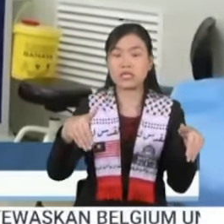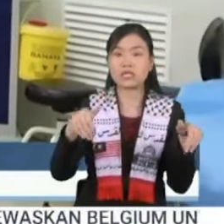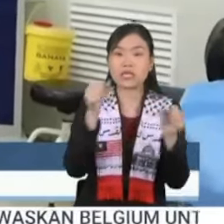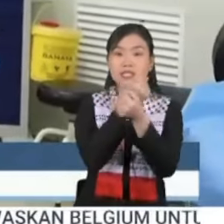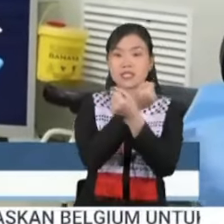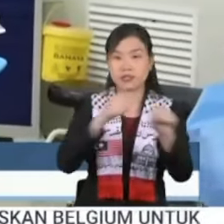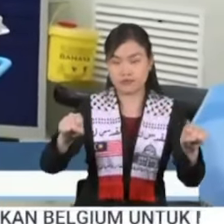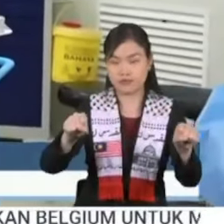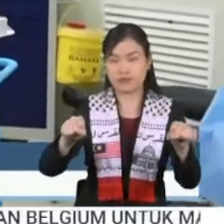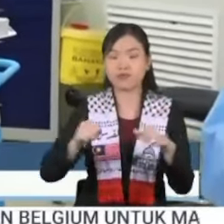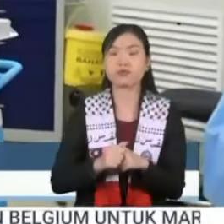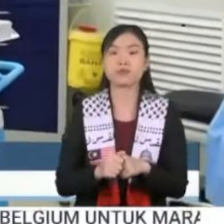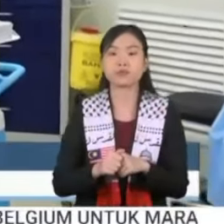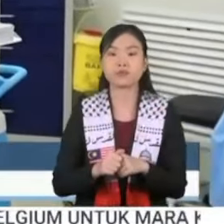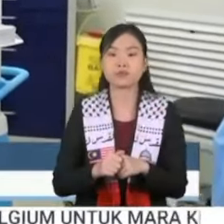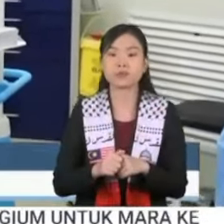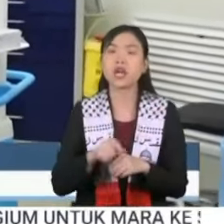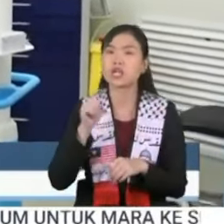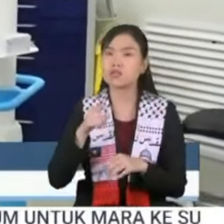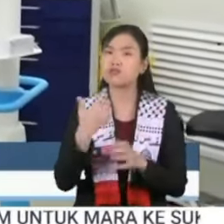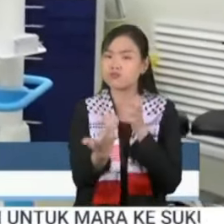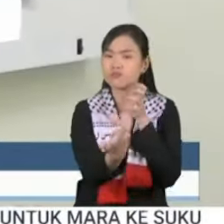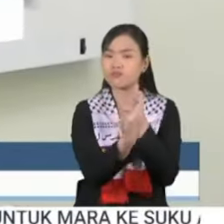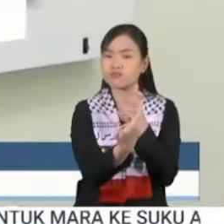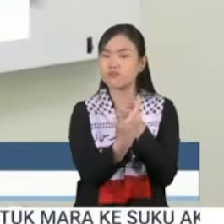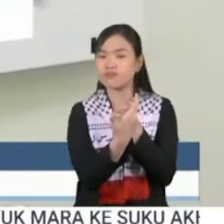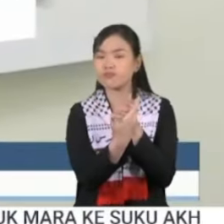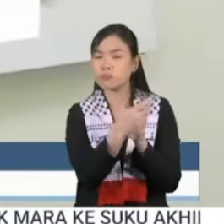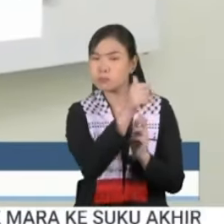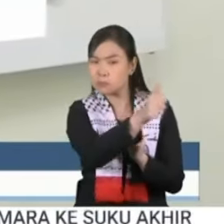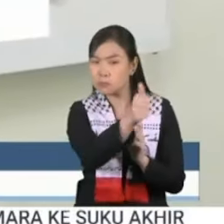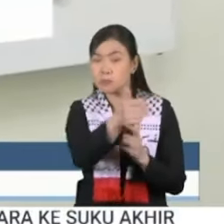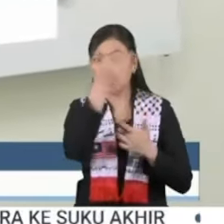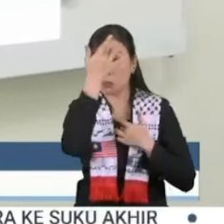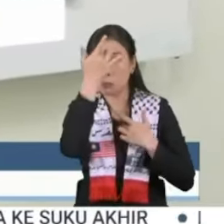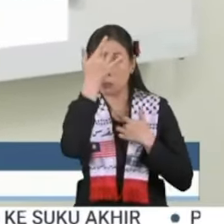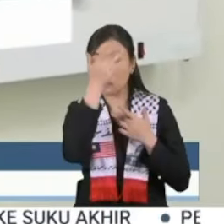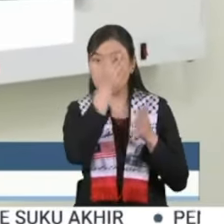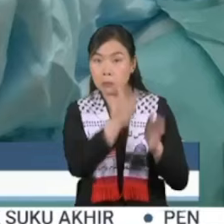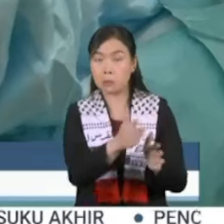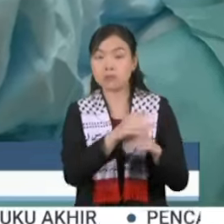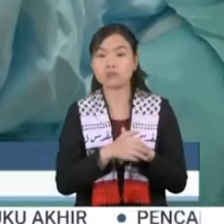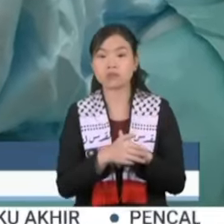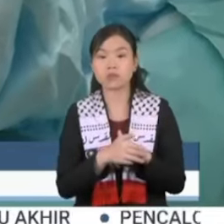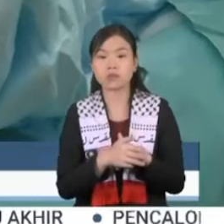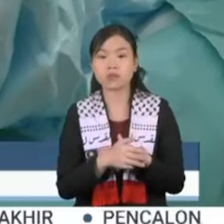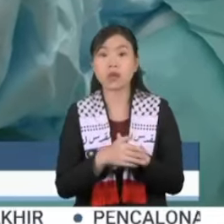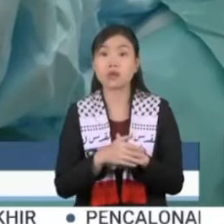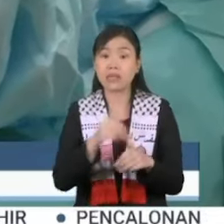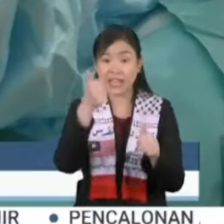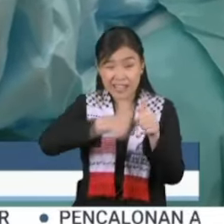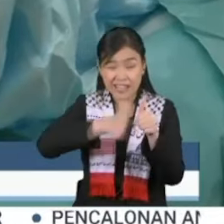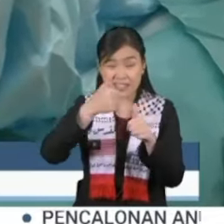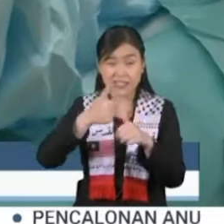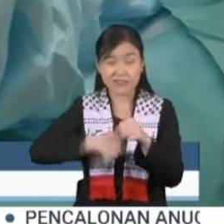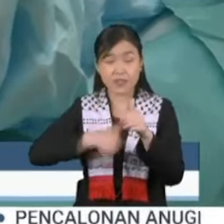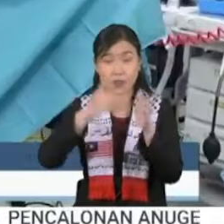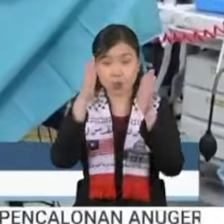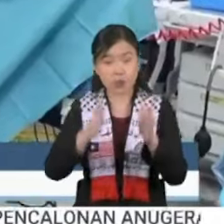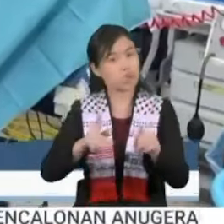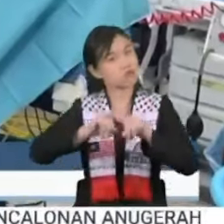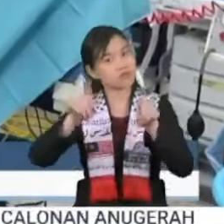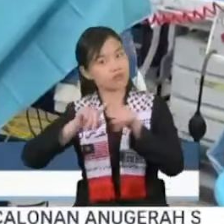So ini memang patient specific sebab setiap orang hip angle tak sama, spine condition tak sama. So